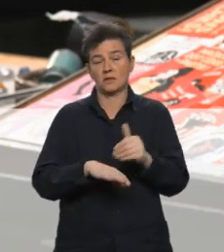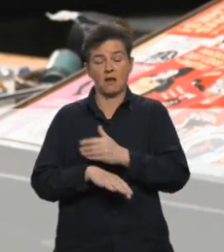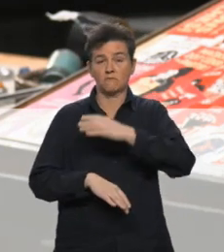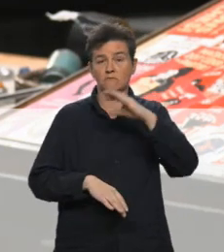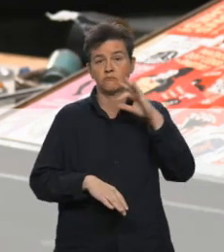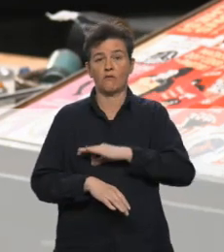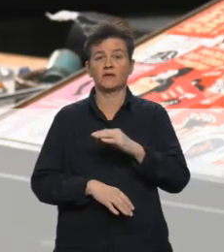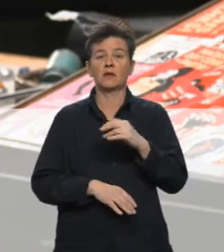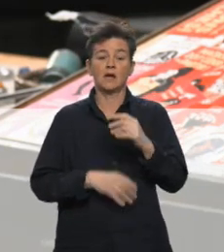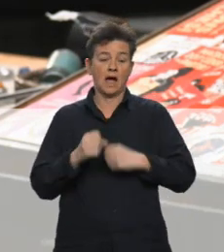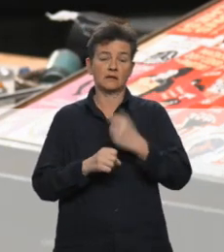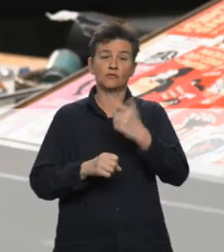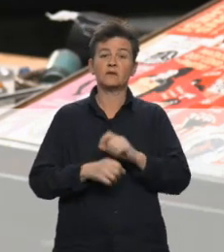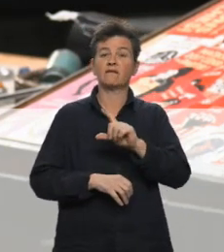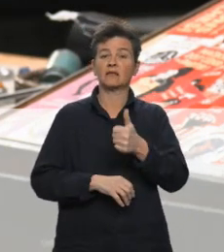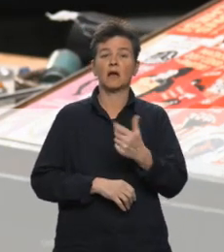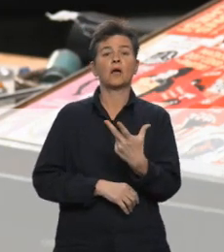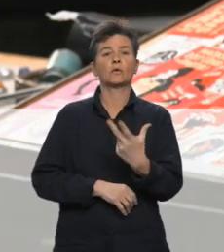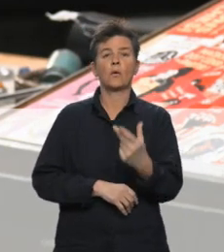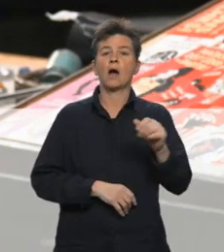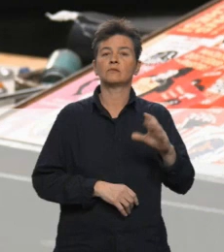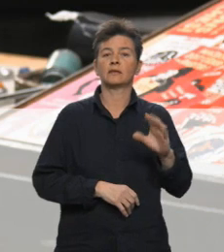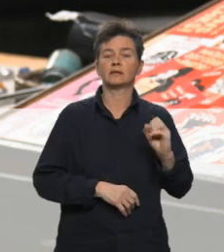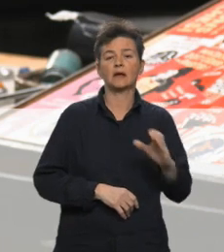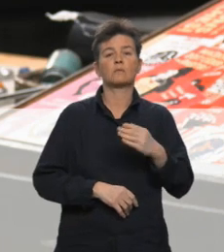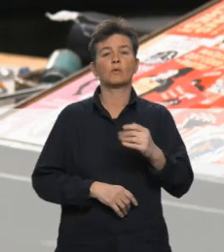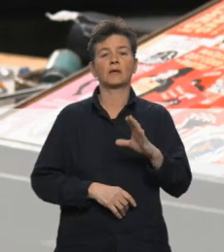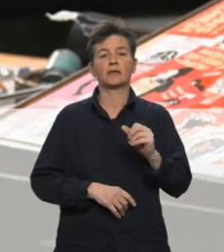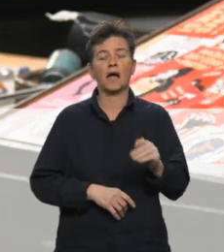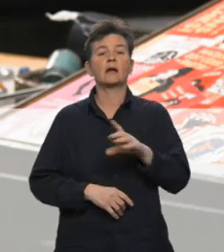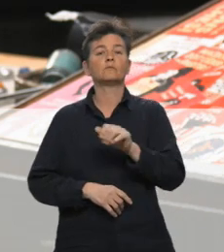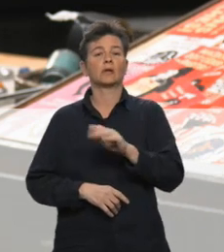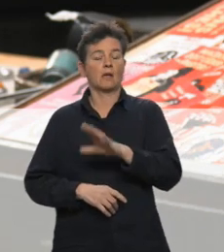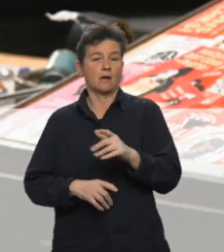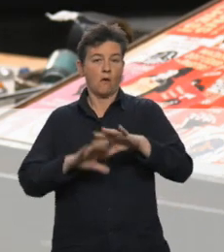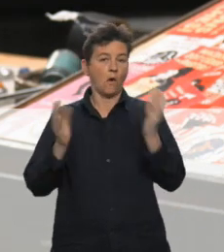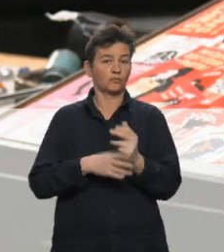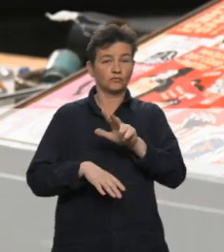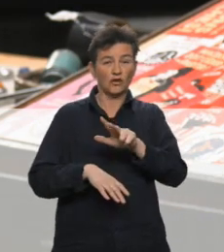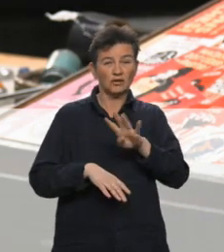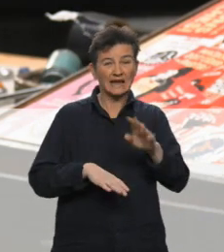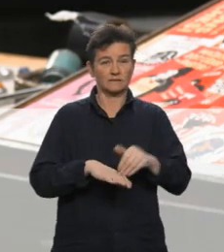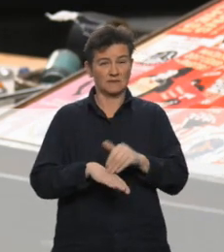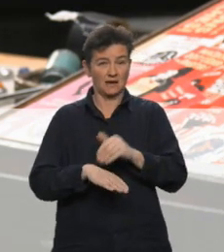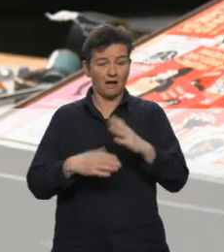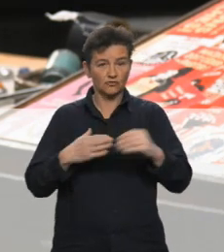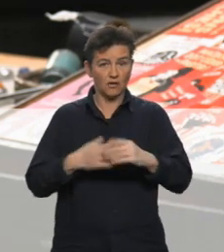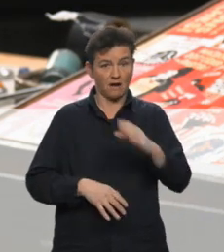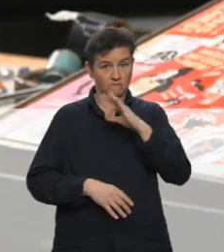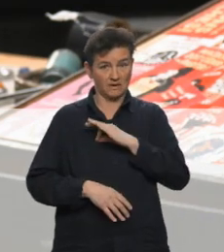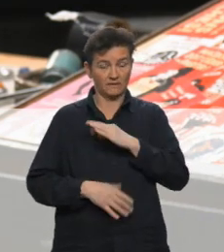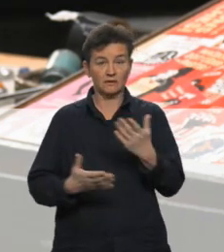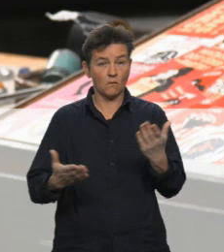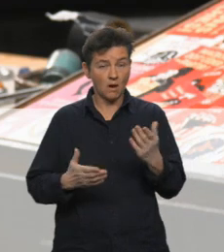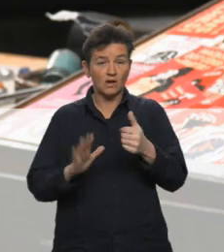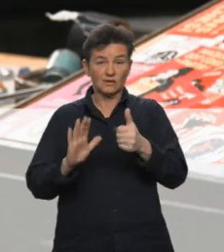de profits. En 2021, le trio Pfizer, BioNTech et Moderna a réalisé 34 milliards de dollars de bénéfices,